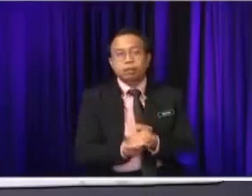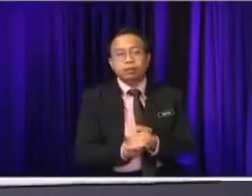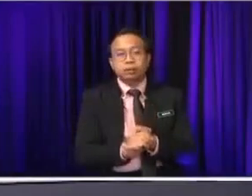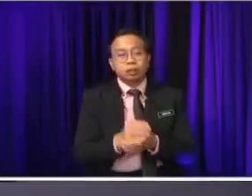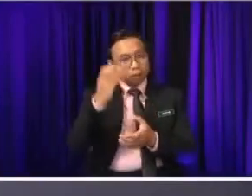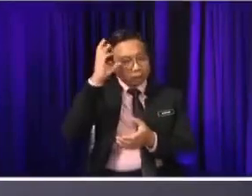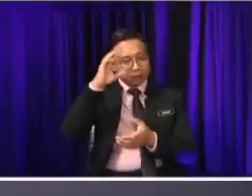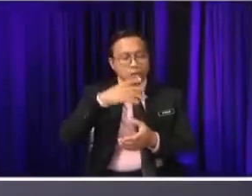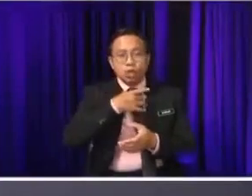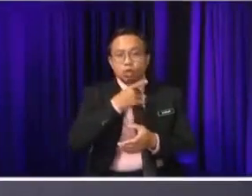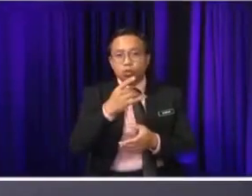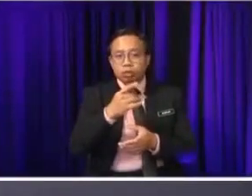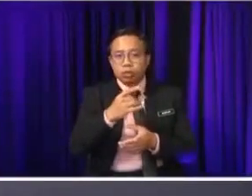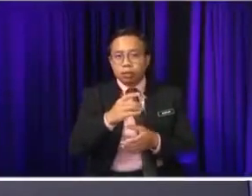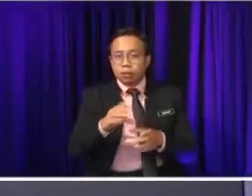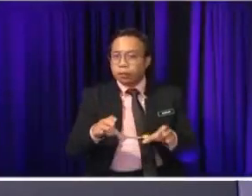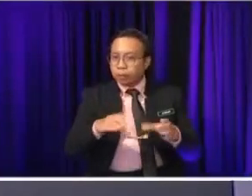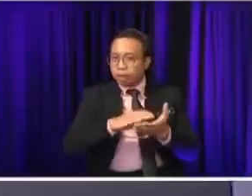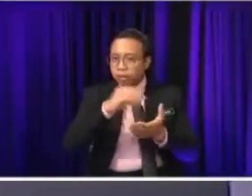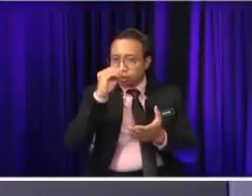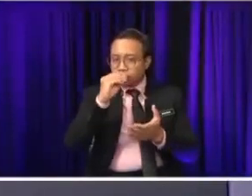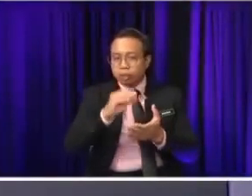syukur belajar secara detektif